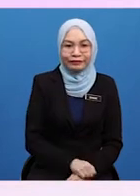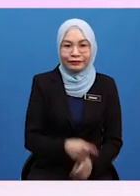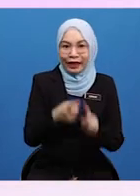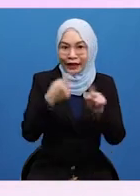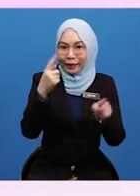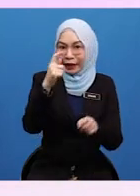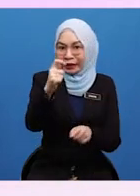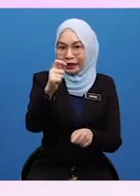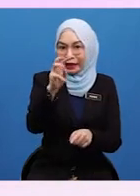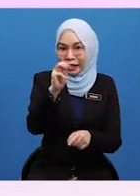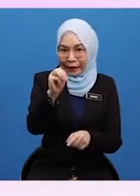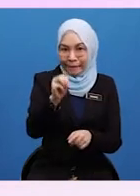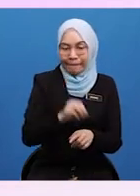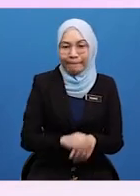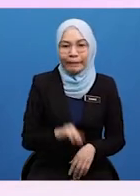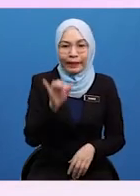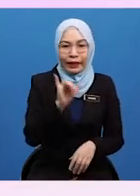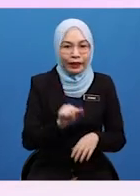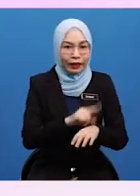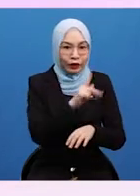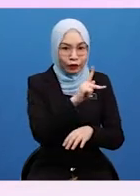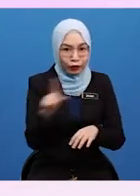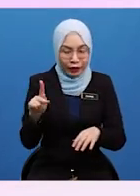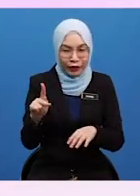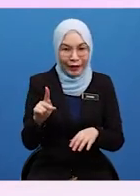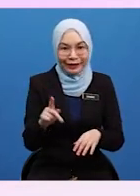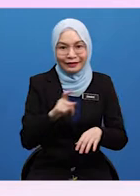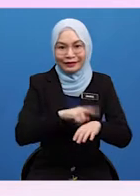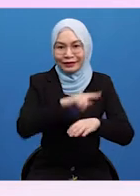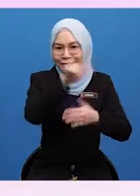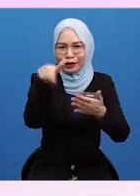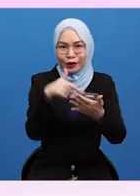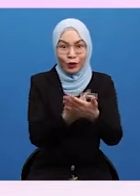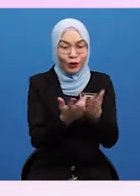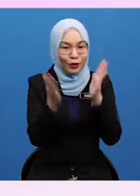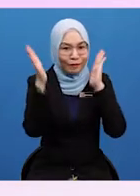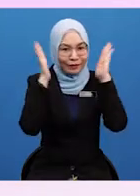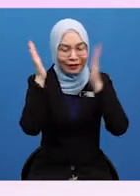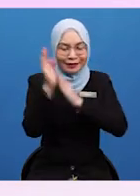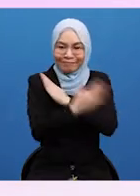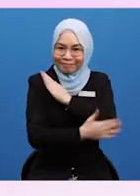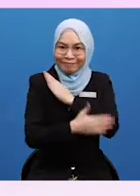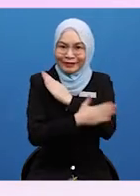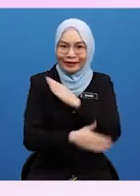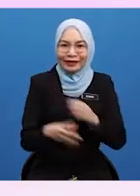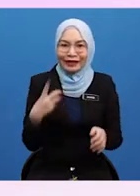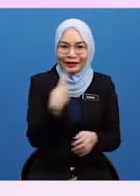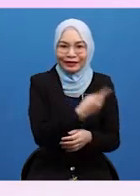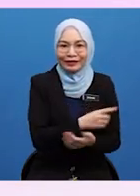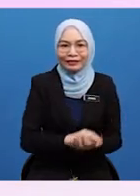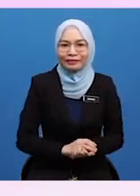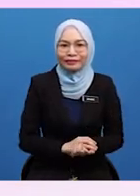satu kemajuan alat telekomunikasi di Malaysia seterusnya